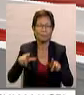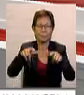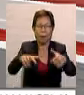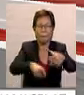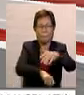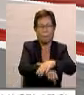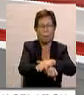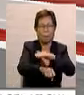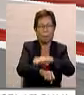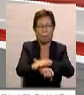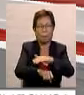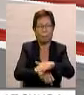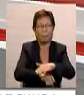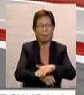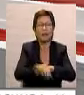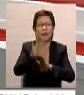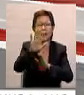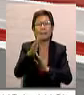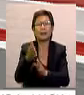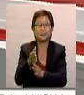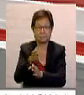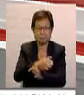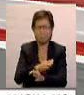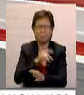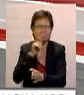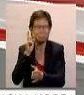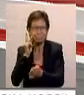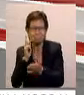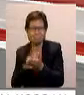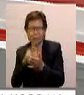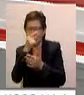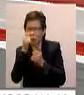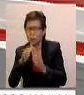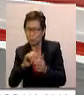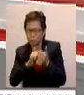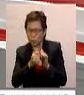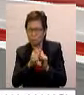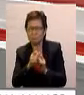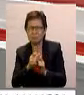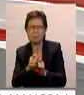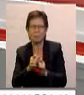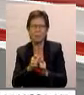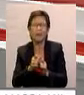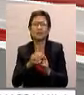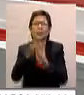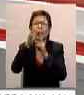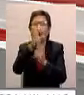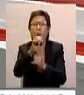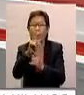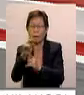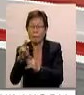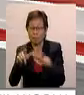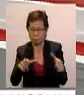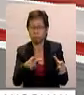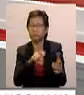Pasukan bersepak cacah penglihatan lima sebelah mungkin kurang dikenali dalam kalangan peminat sukan, terutama sukan kelainan upaya. Tetapi pasukan ini